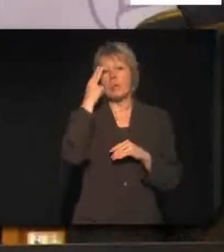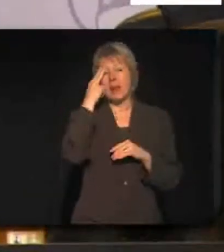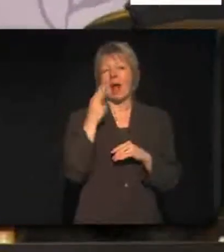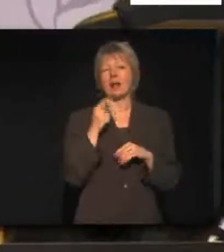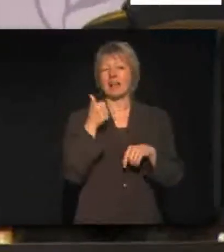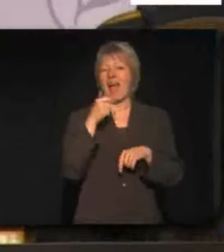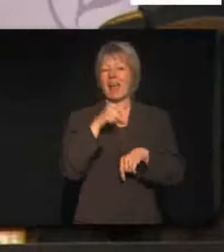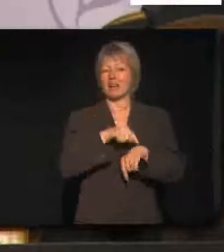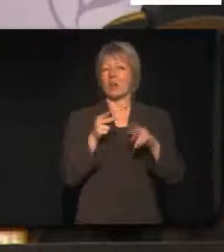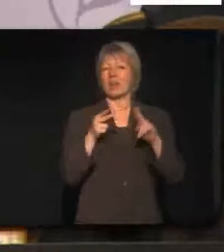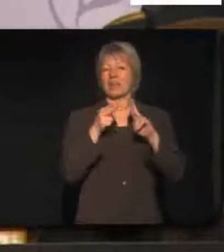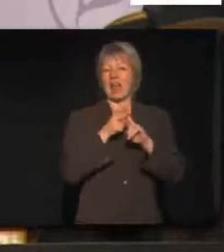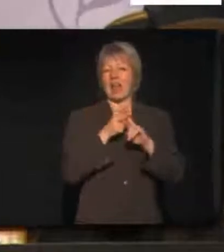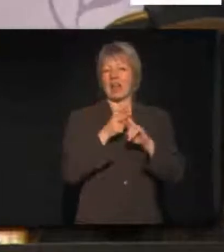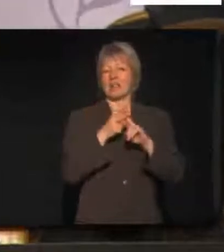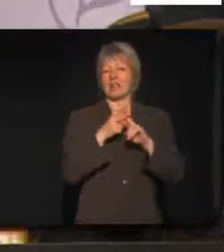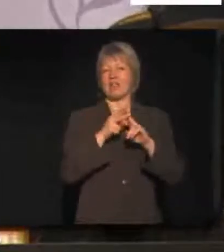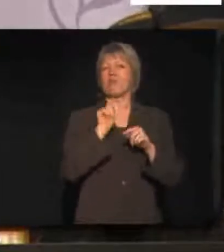und